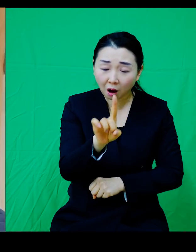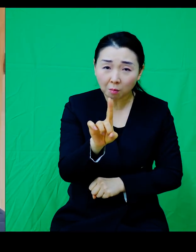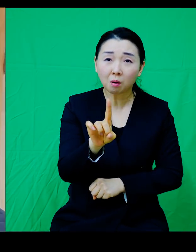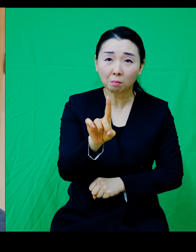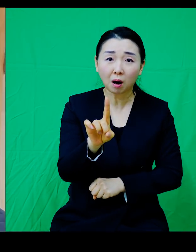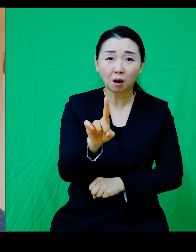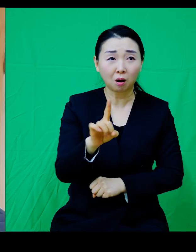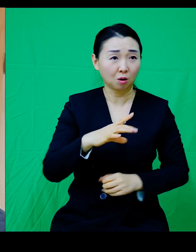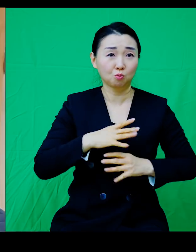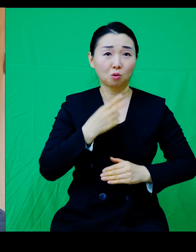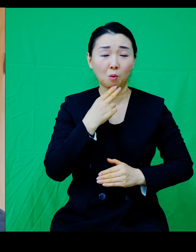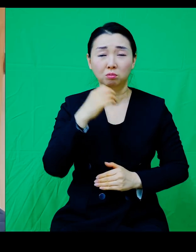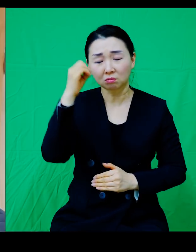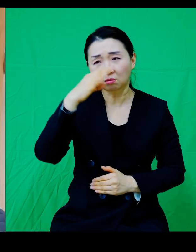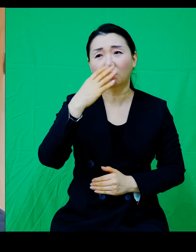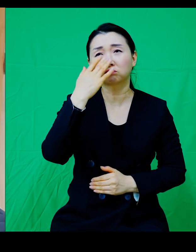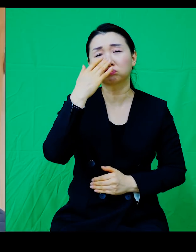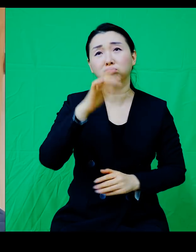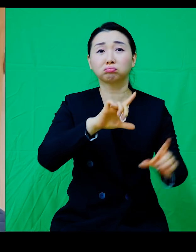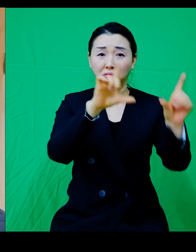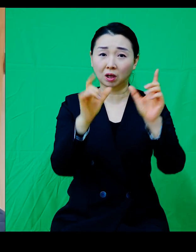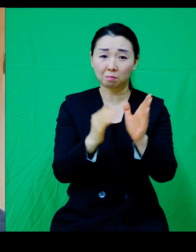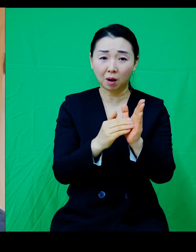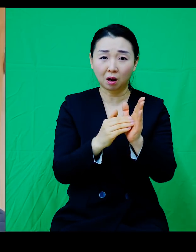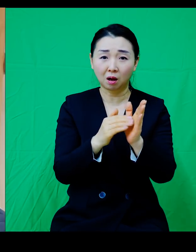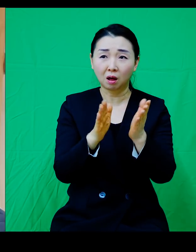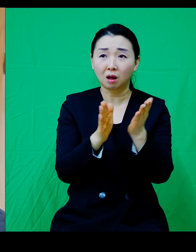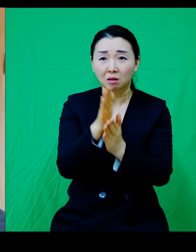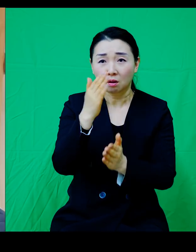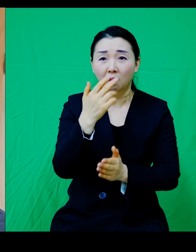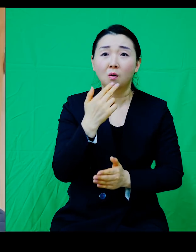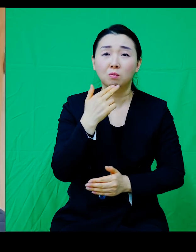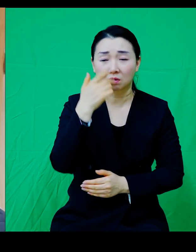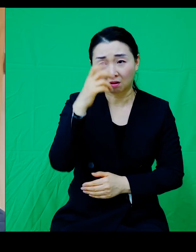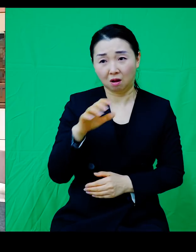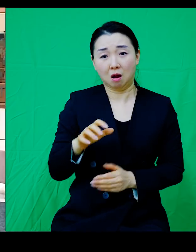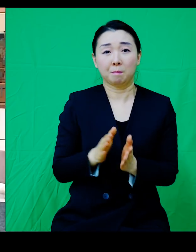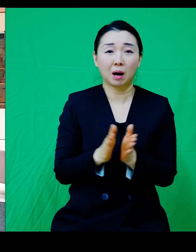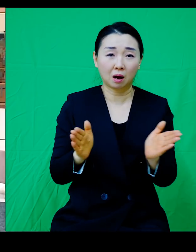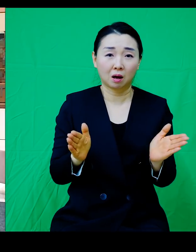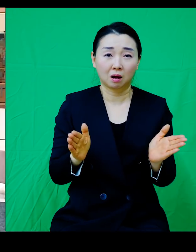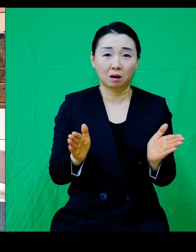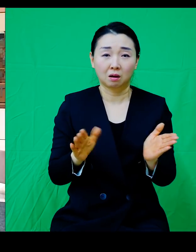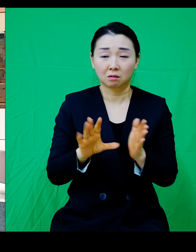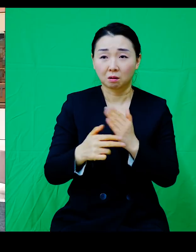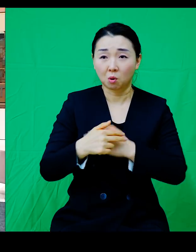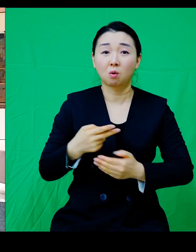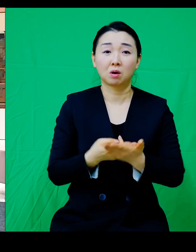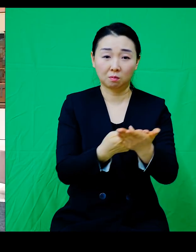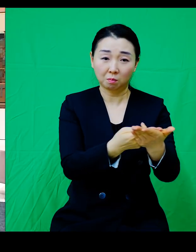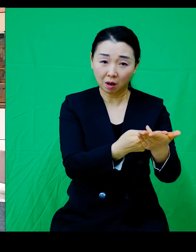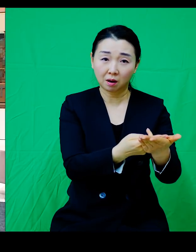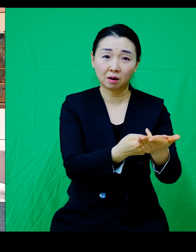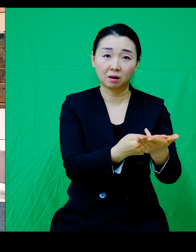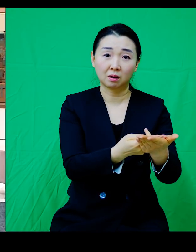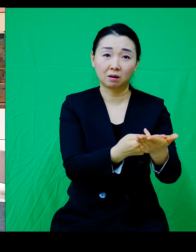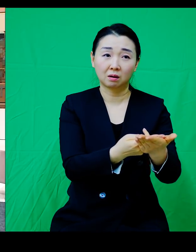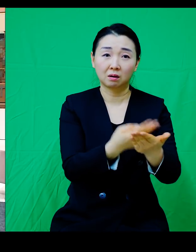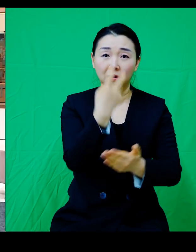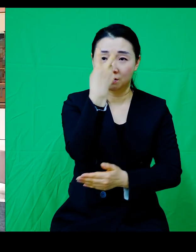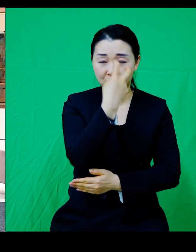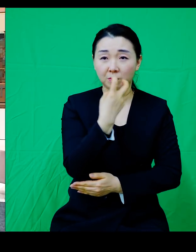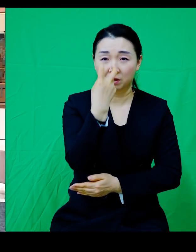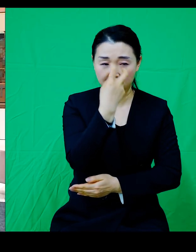그렇게 두려움을 못 느끼고 살다가 열 없이 경련을 하게 되었어요. 그래서 네. 그때는 이제 병원에 입원을